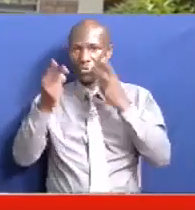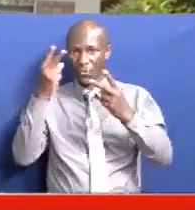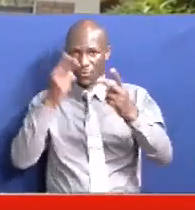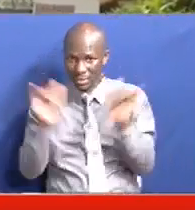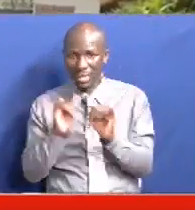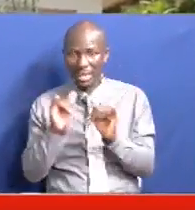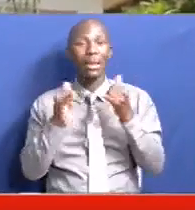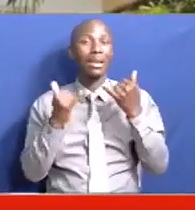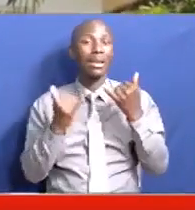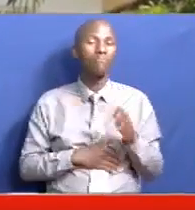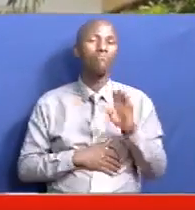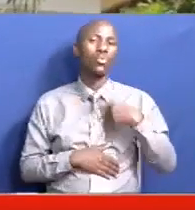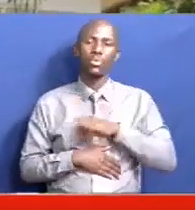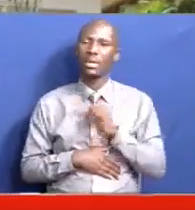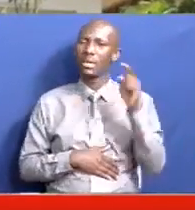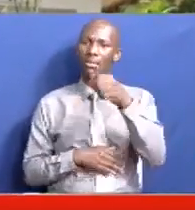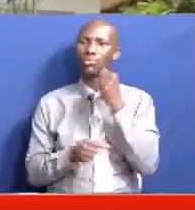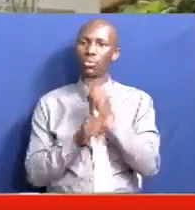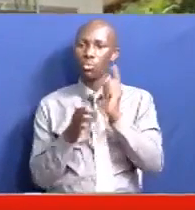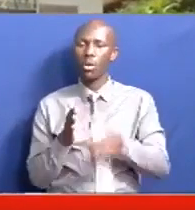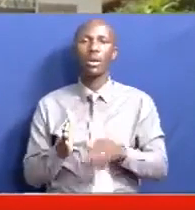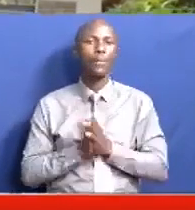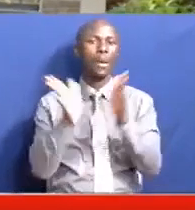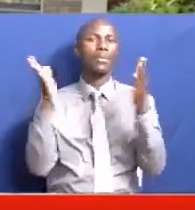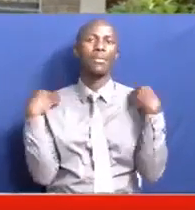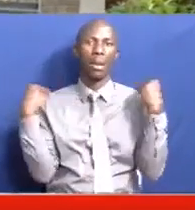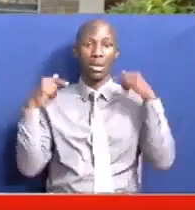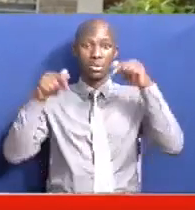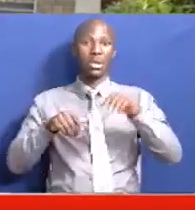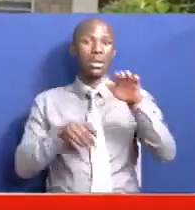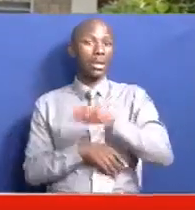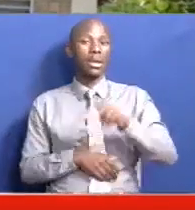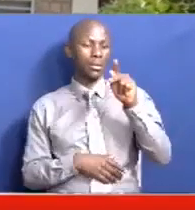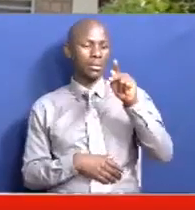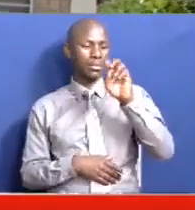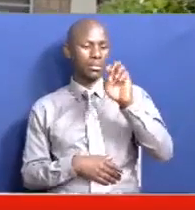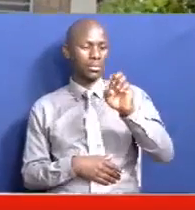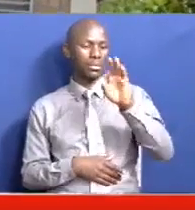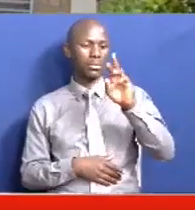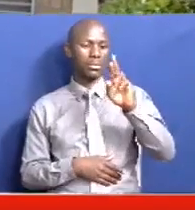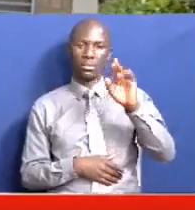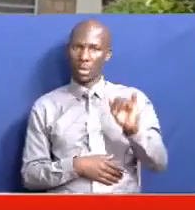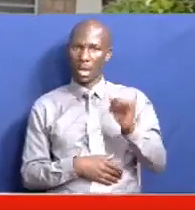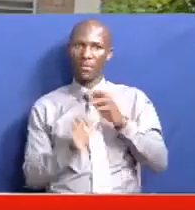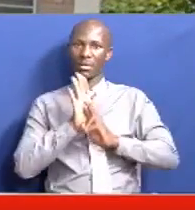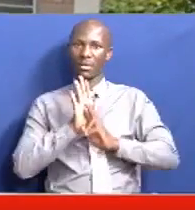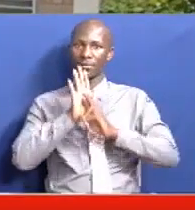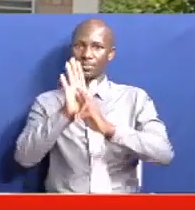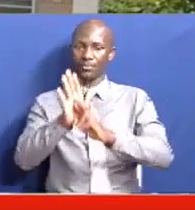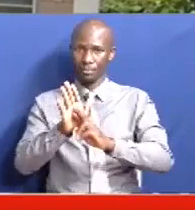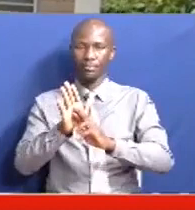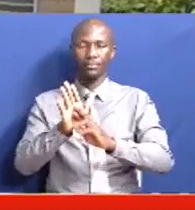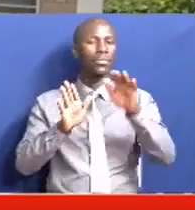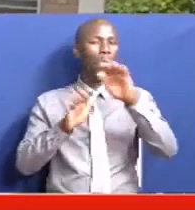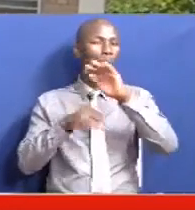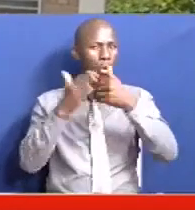Kwa tukie kuweka public participation na tuweva kefri. Ni tuwe na representation ya wadi